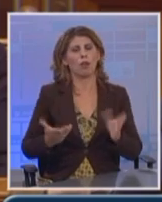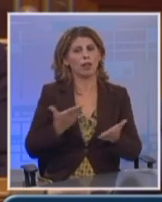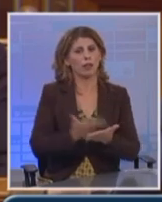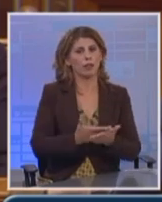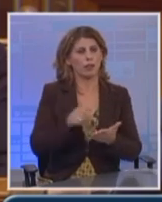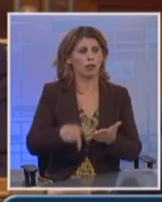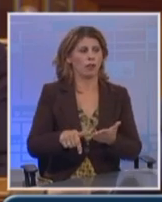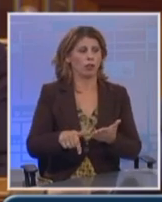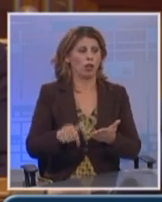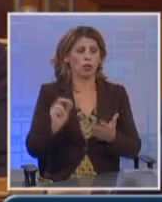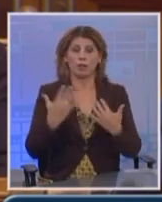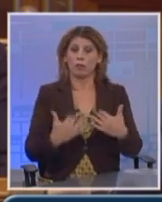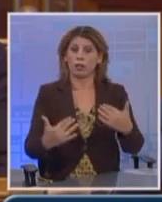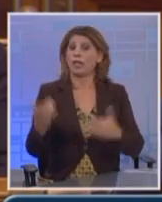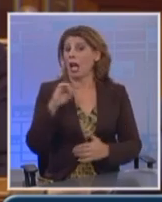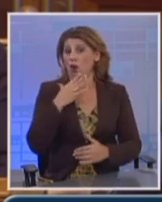καταθέτω στη Βουλή.